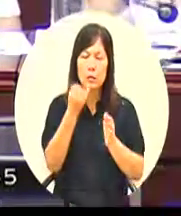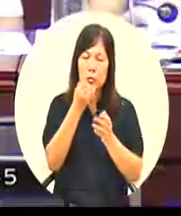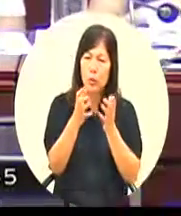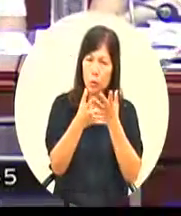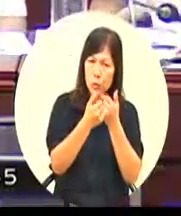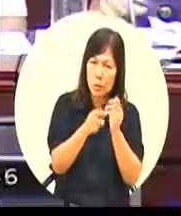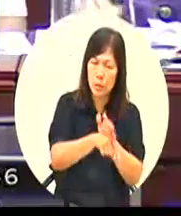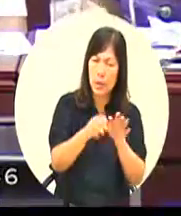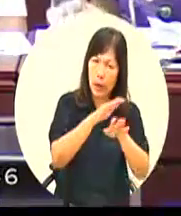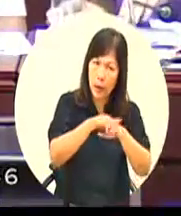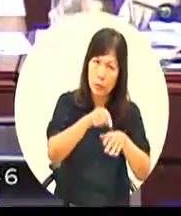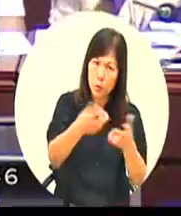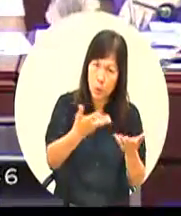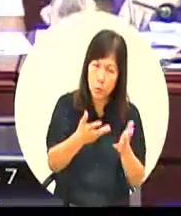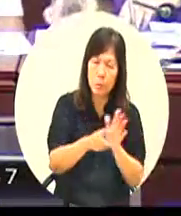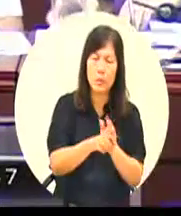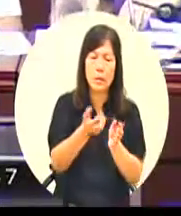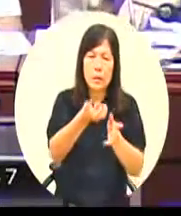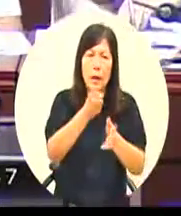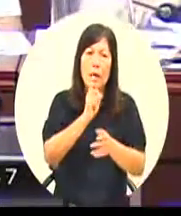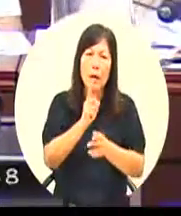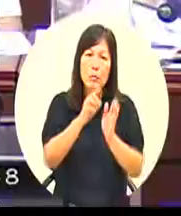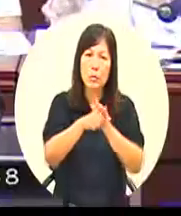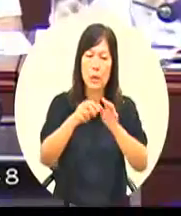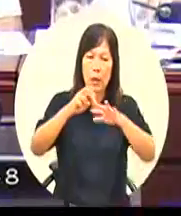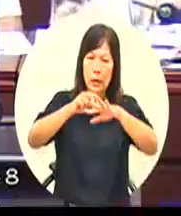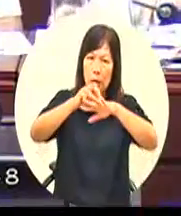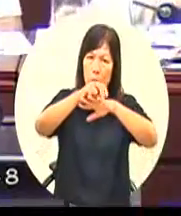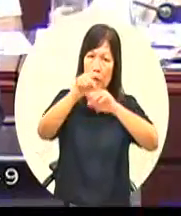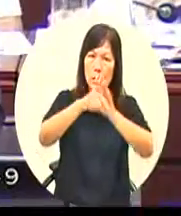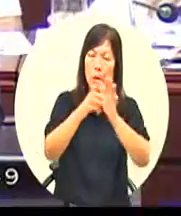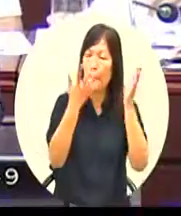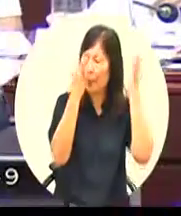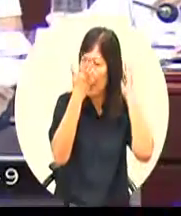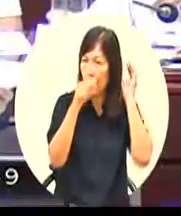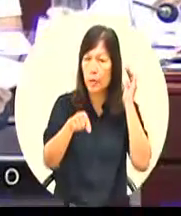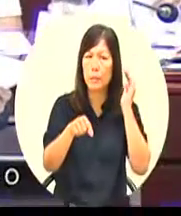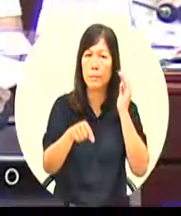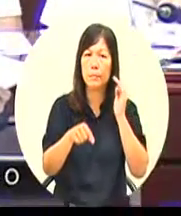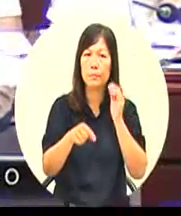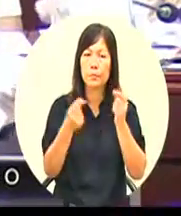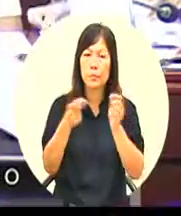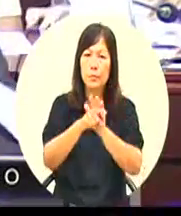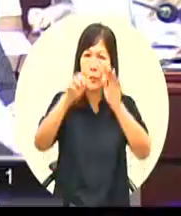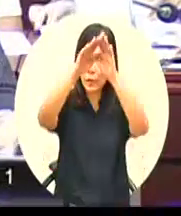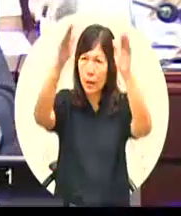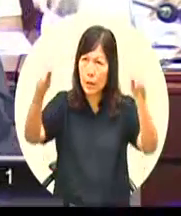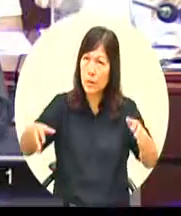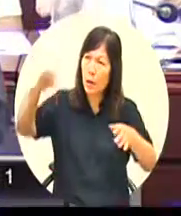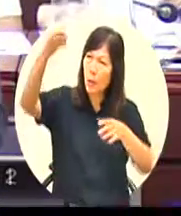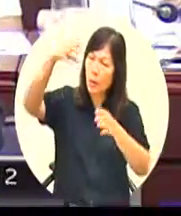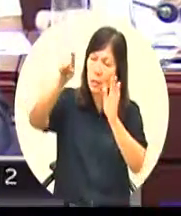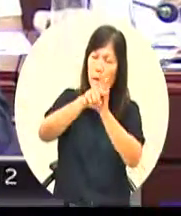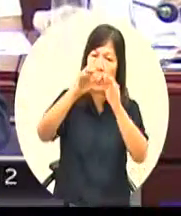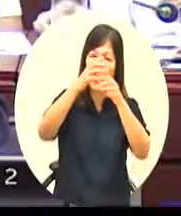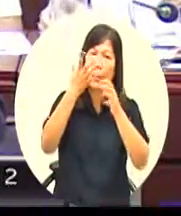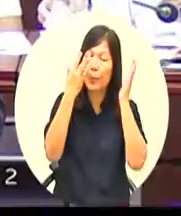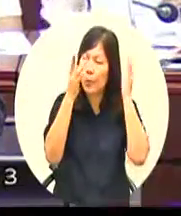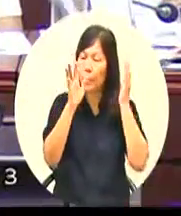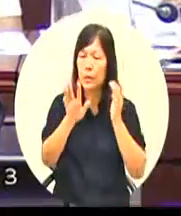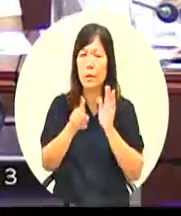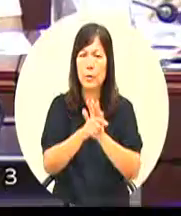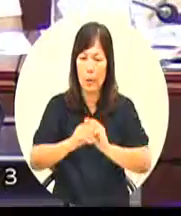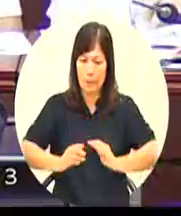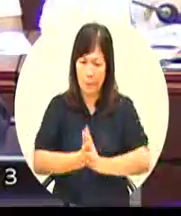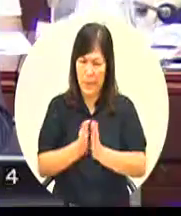安全。到刚刚我跟你讲，像这个楼梯间的玻璃，然后像这个采光罩的这个玻璃，这个是立即